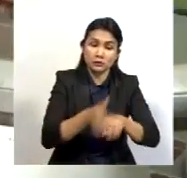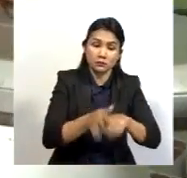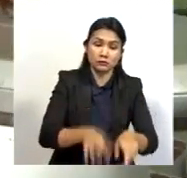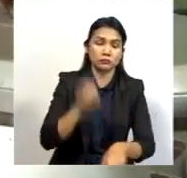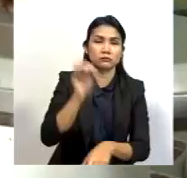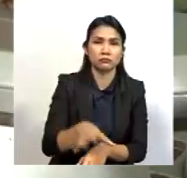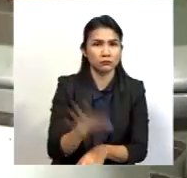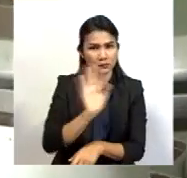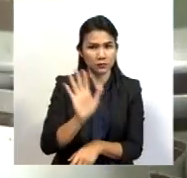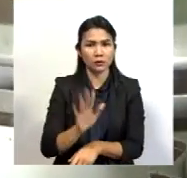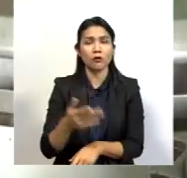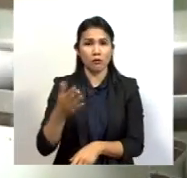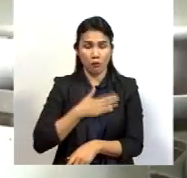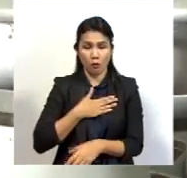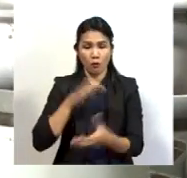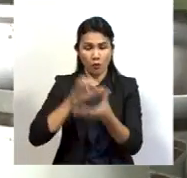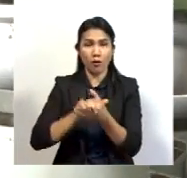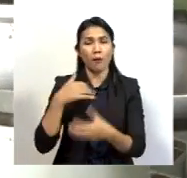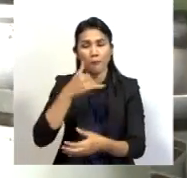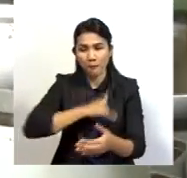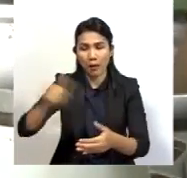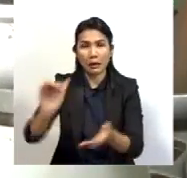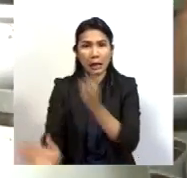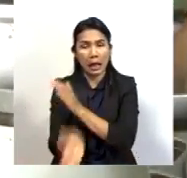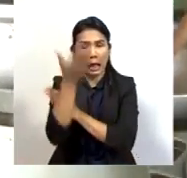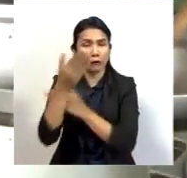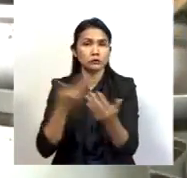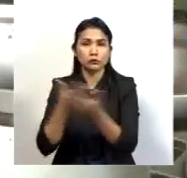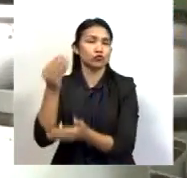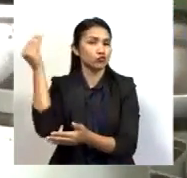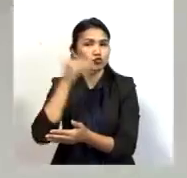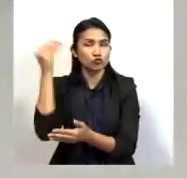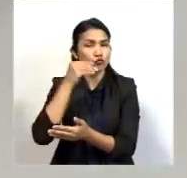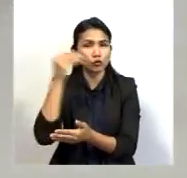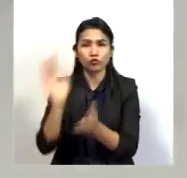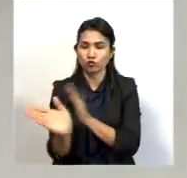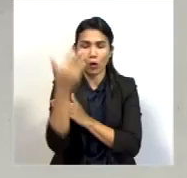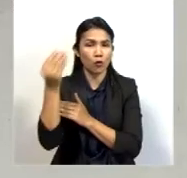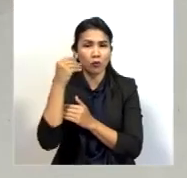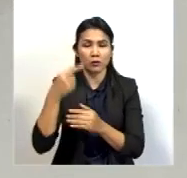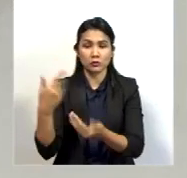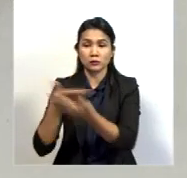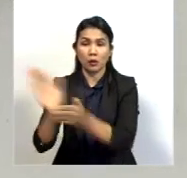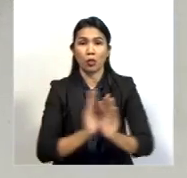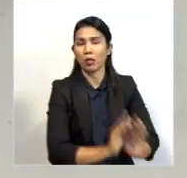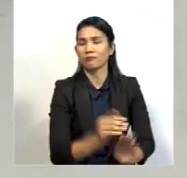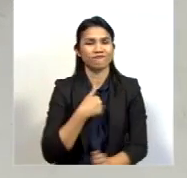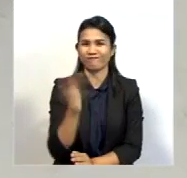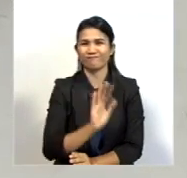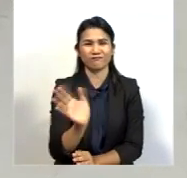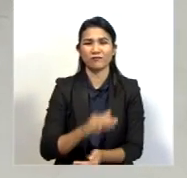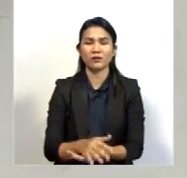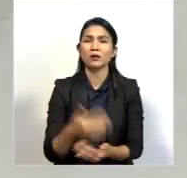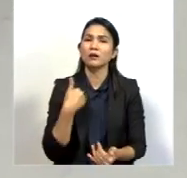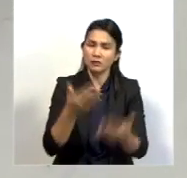มไปตลาดก็ต้องไปทุกเช้าเนื้อก็ต้องซื้อทุกวันไม่ได้ซื้อเก็บตุนไว้ไก่เกยก็ต้องซื้อทุกวันเป็นอาหารที่ฮาลาลที่มุสลิมก็ทานได้คนพุทธก็ทาน